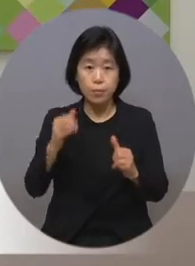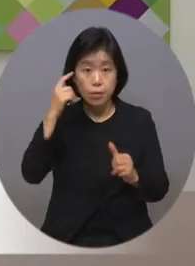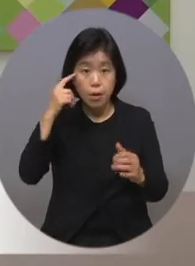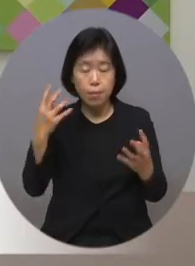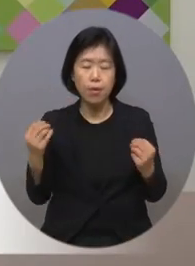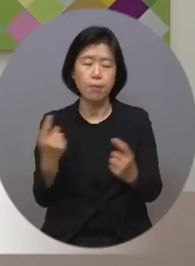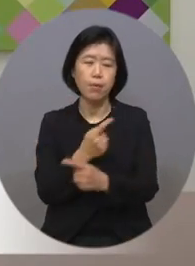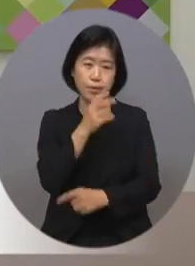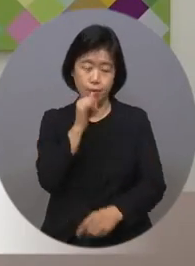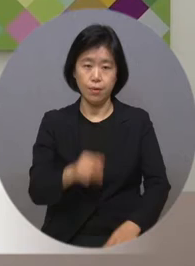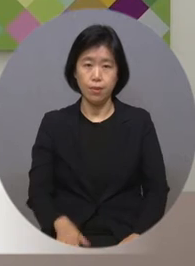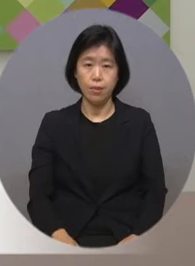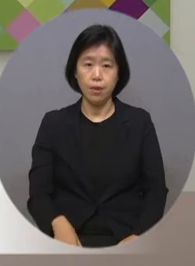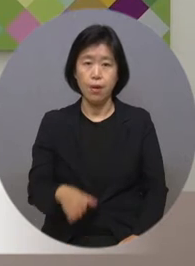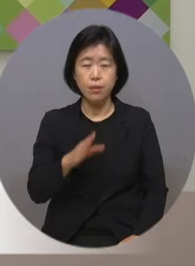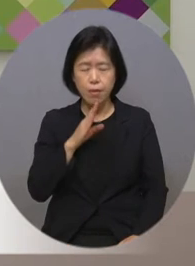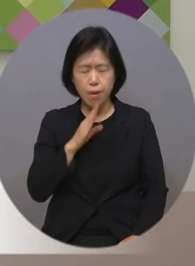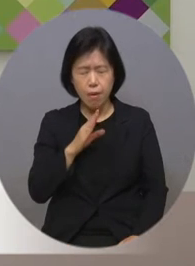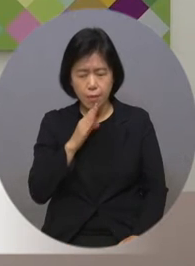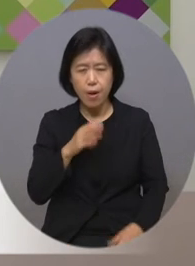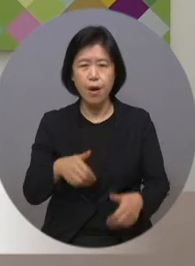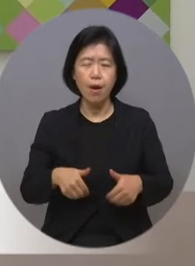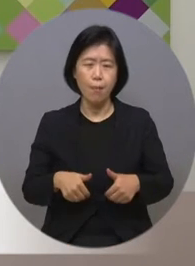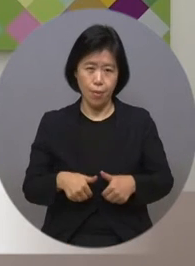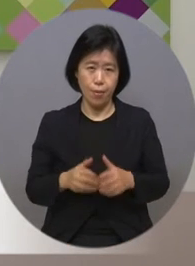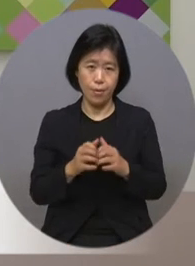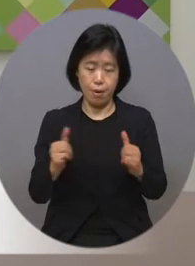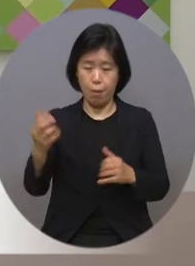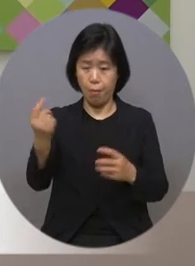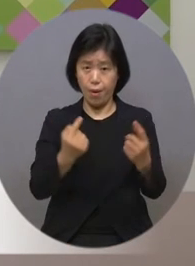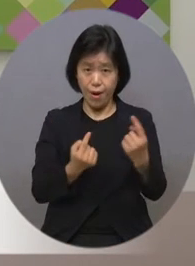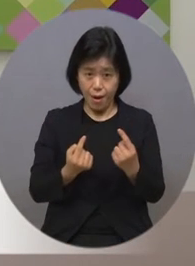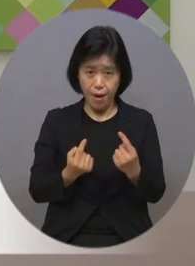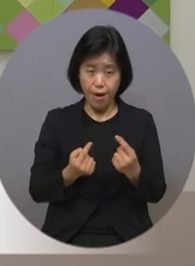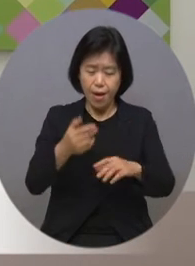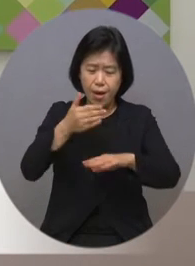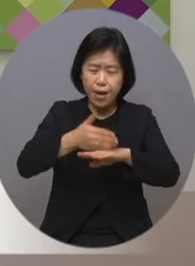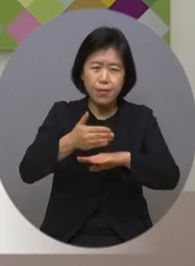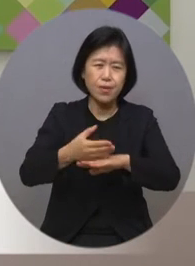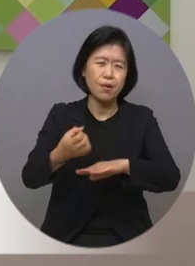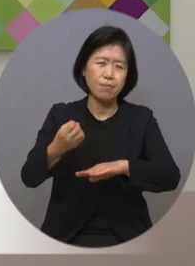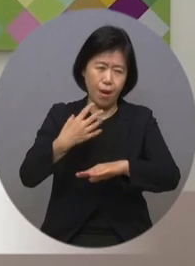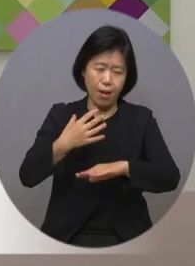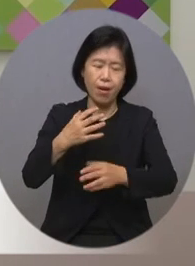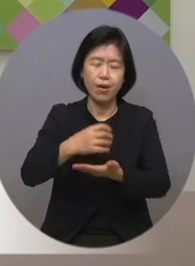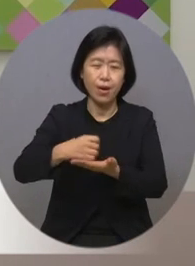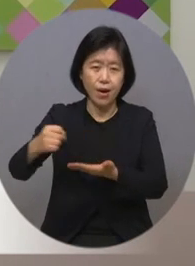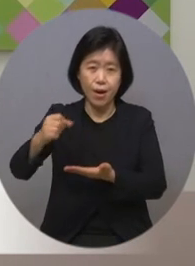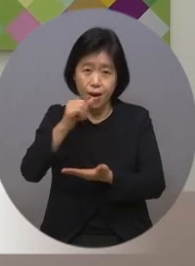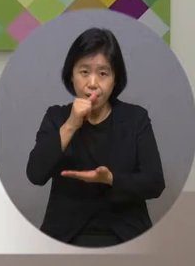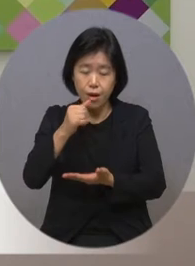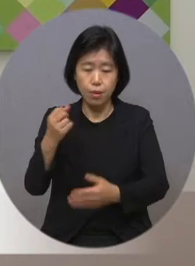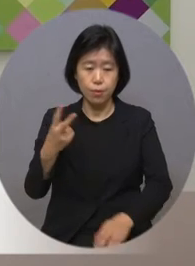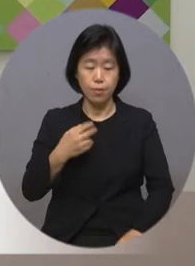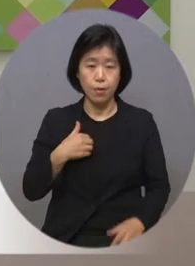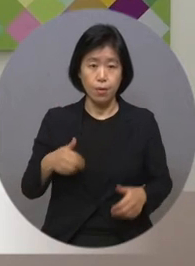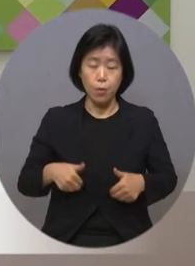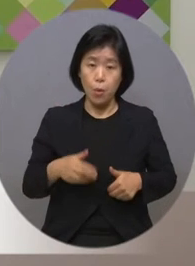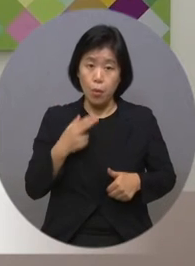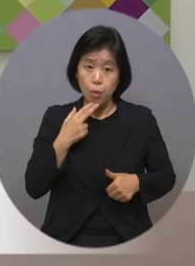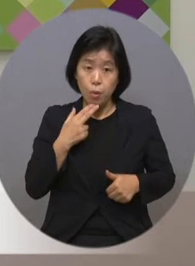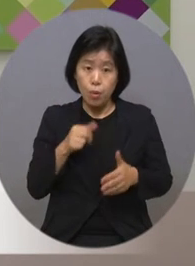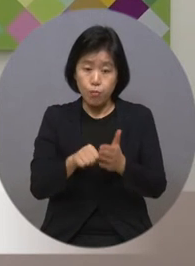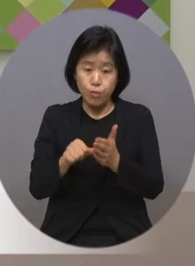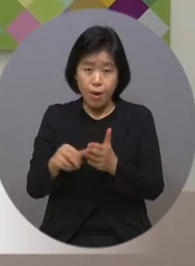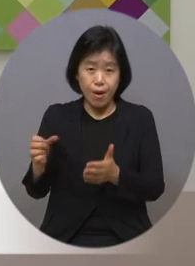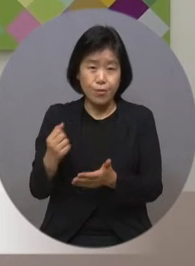정말로 필요하신 분들이 많이 오셔서 또 감사해 하시고 또 내가 필요로 하지 않은 물건들을 또 기부하고 좋은